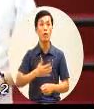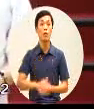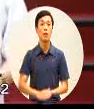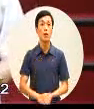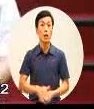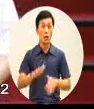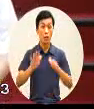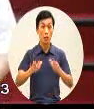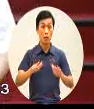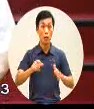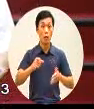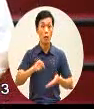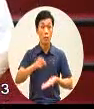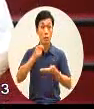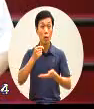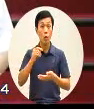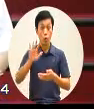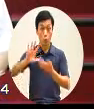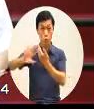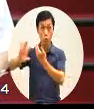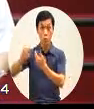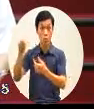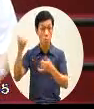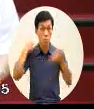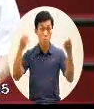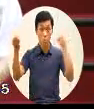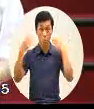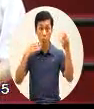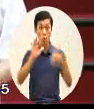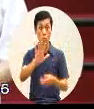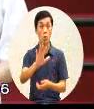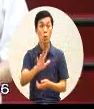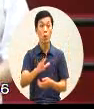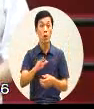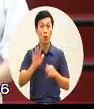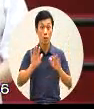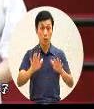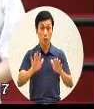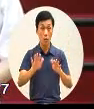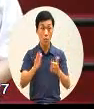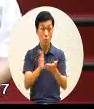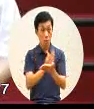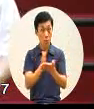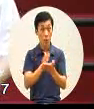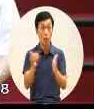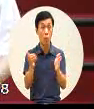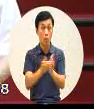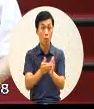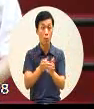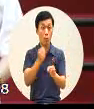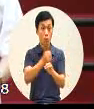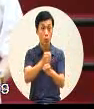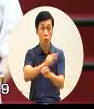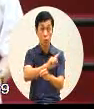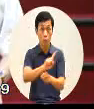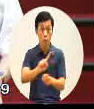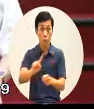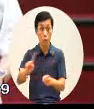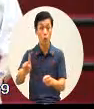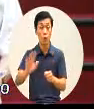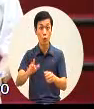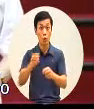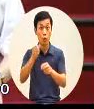是我即马就讲有人咧讲吼，针对着即个评审了所做的物件，有 Made